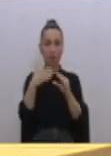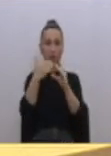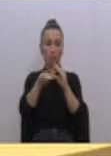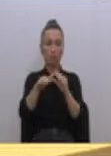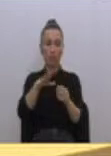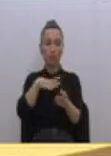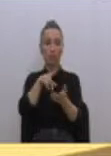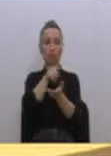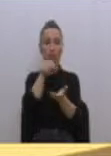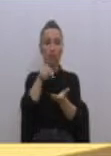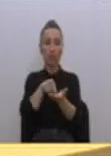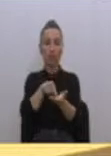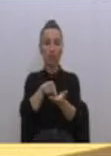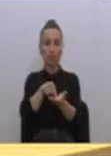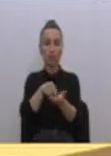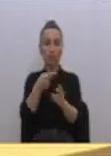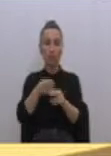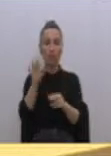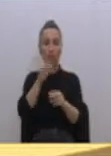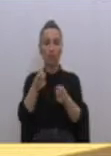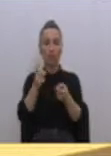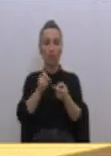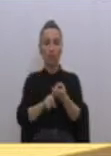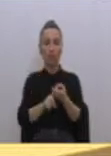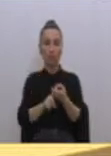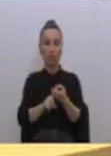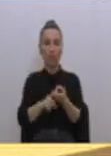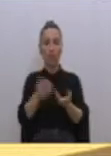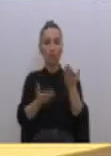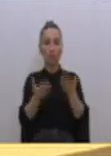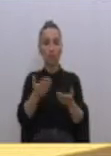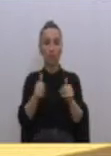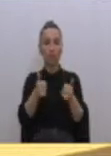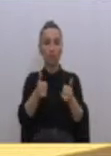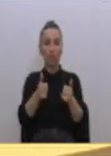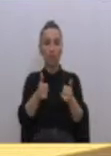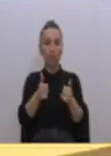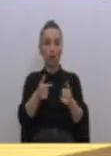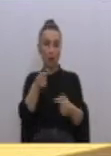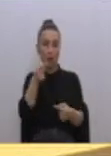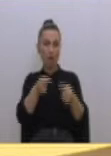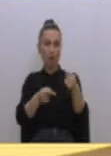shekitva imasan dakavshvebit tu rogor ebzvit